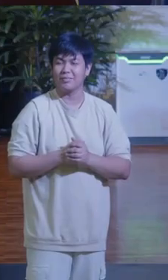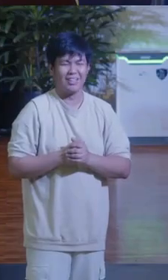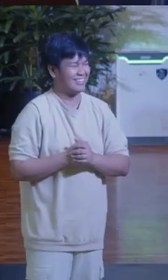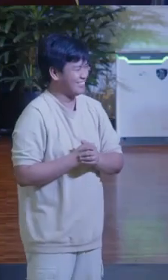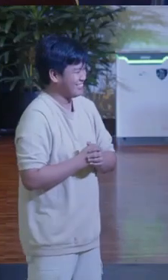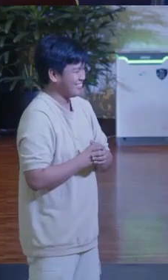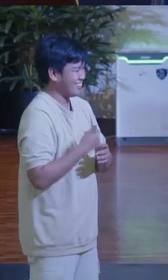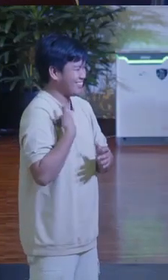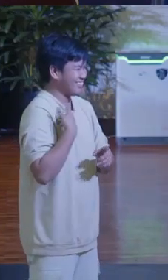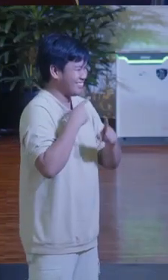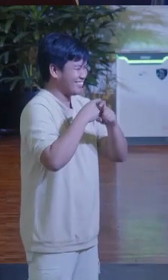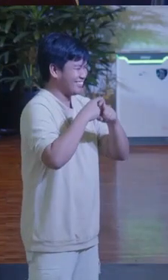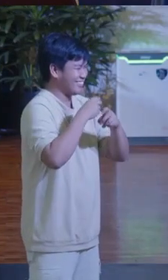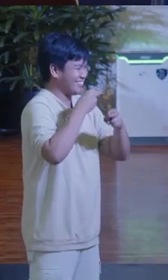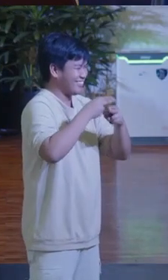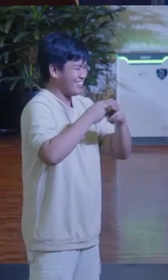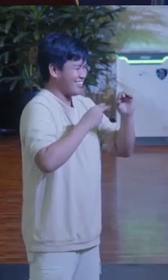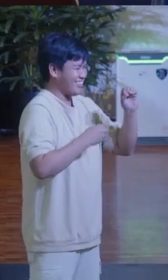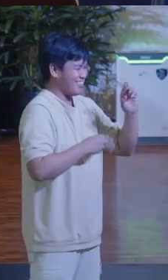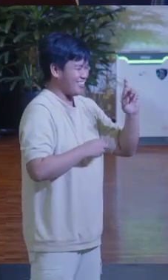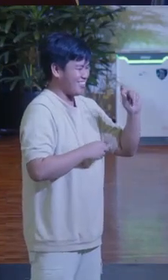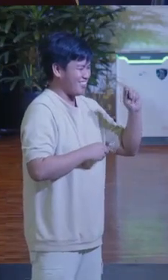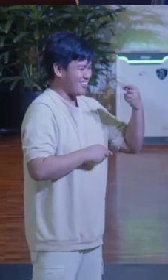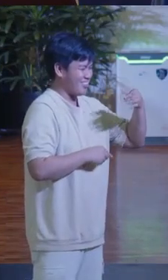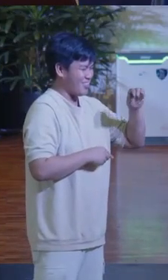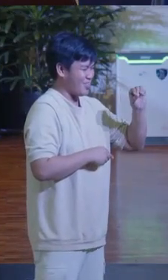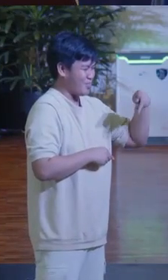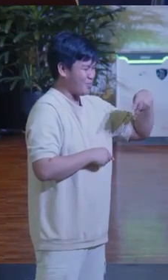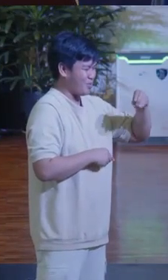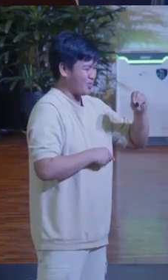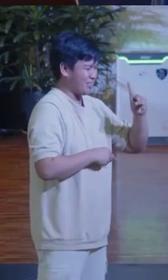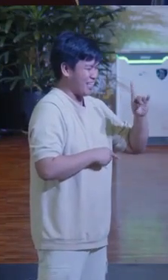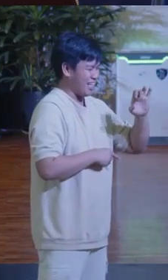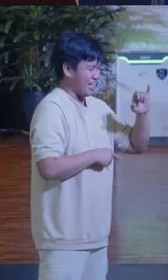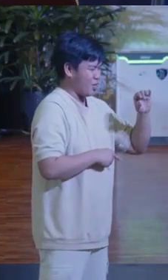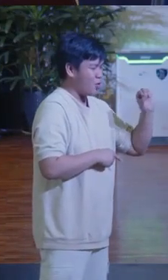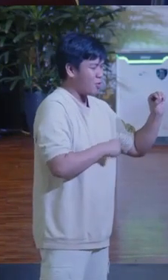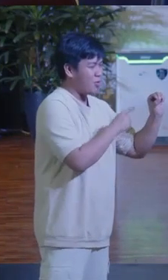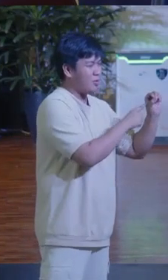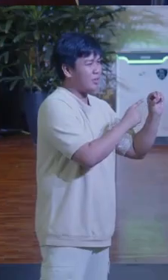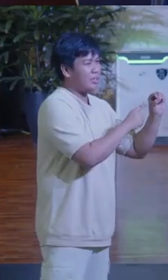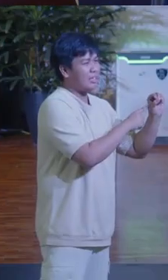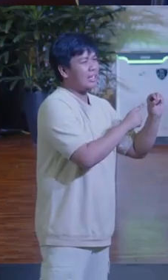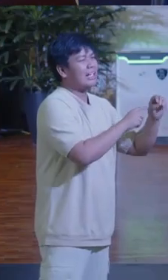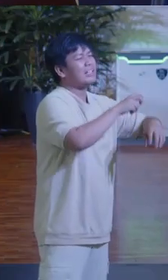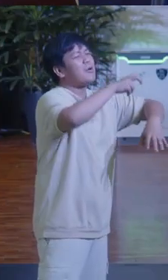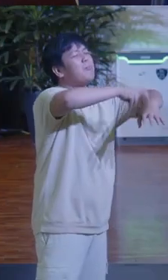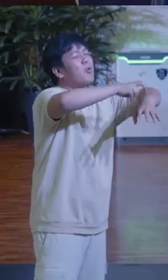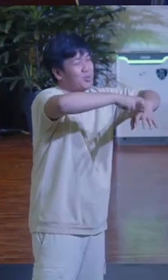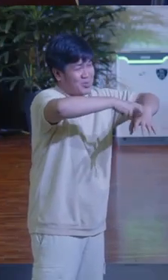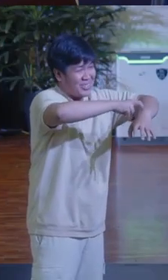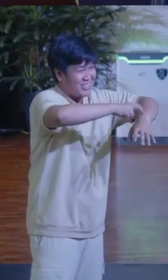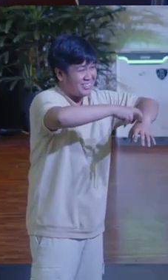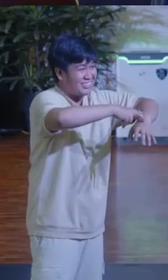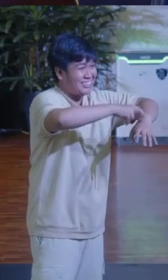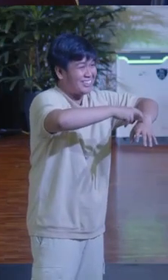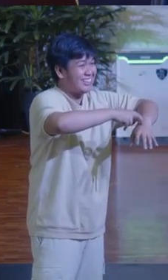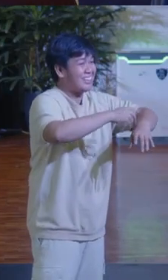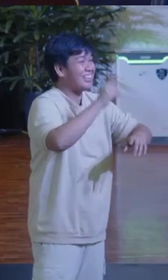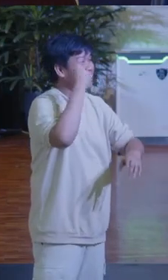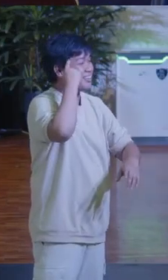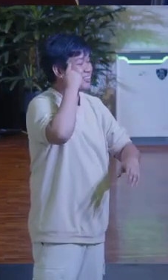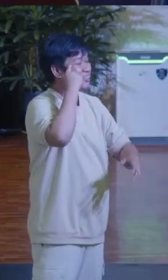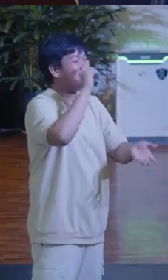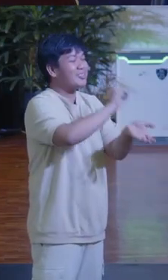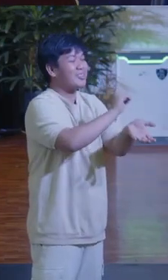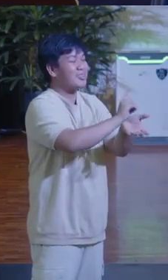Orthopodeo, no? May makikita po tayong familiarity dun sa salita. no? Ortho,